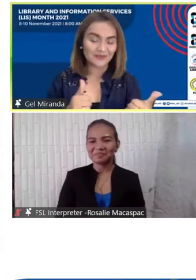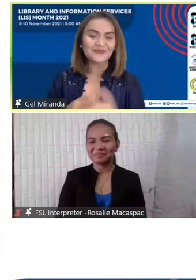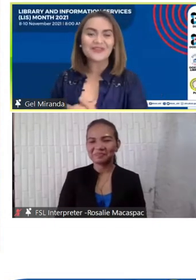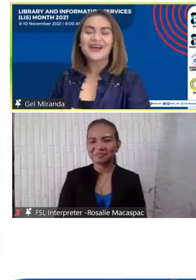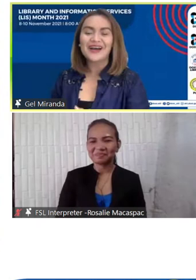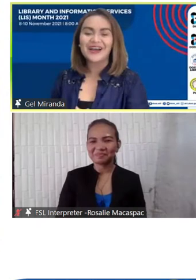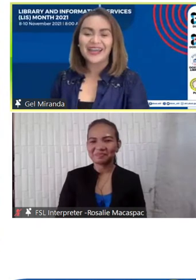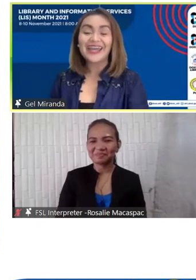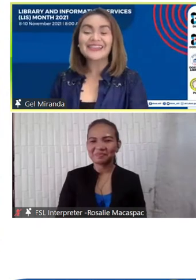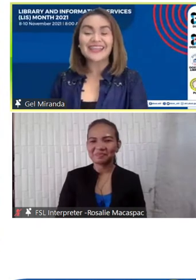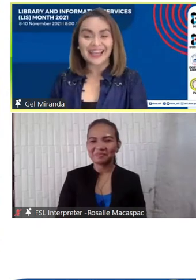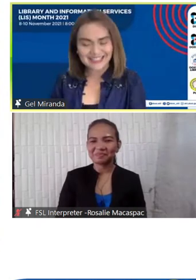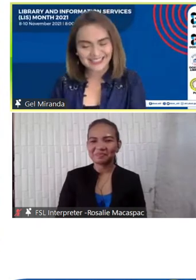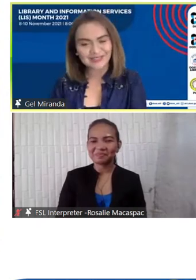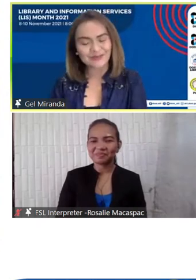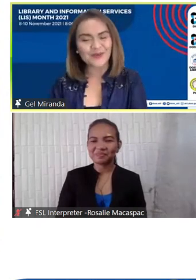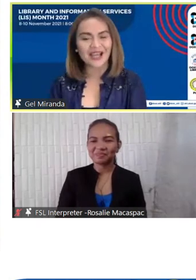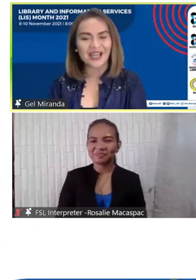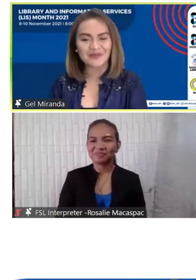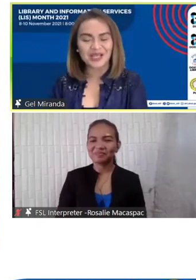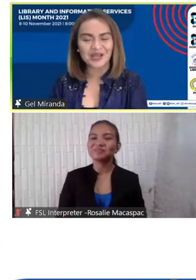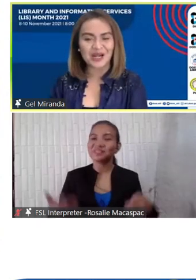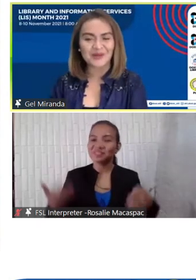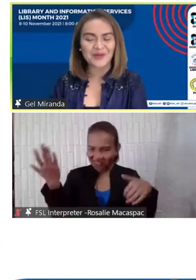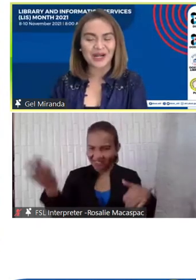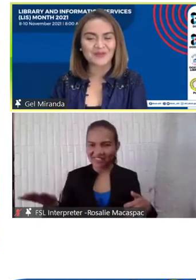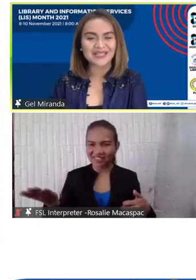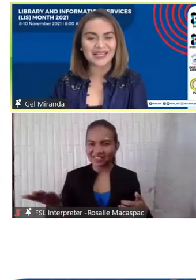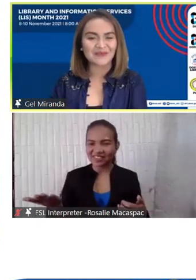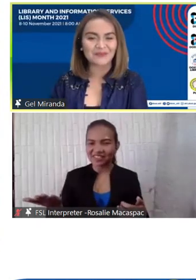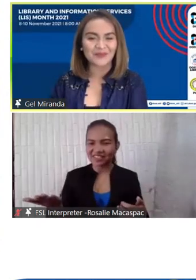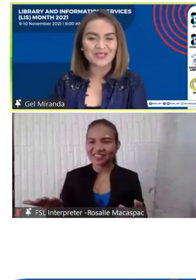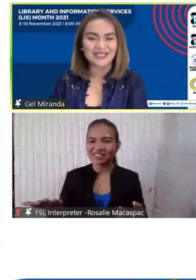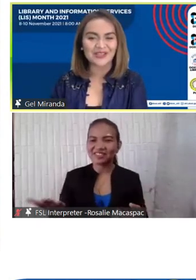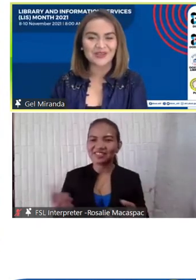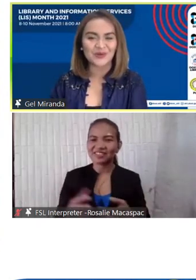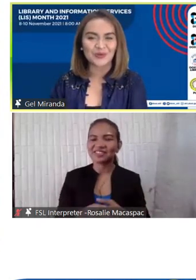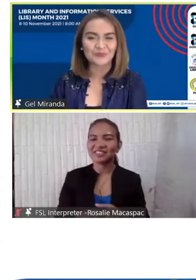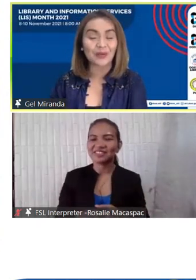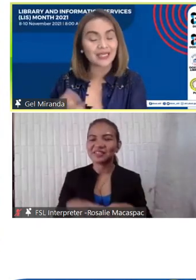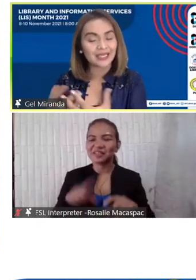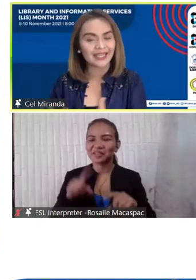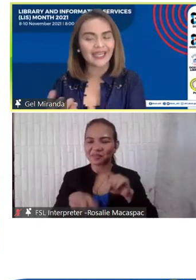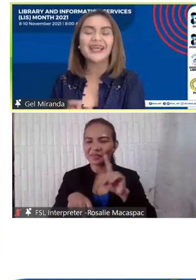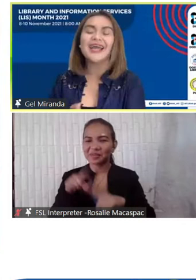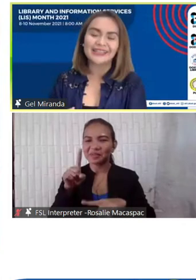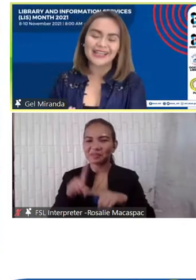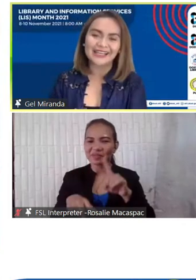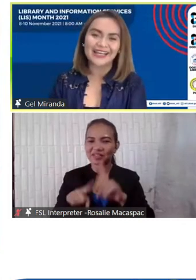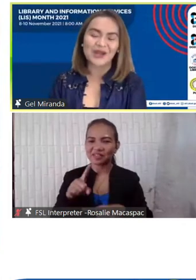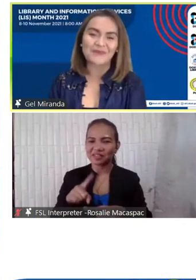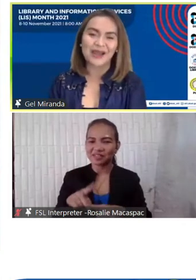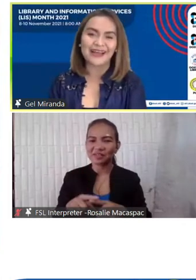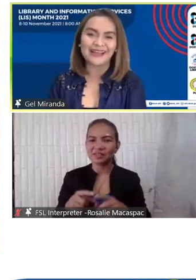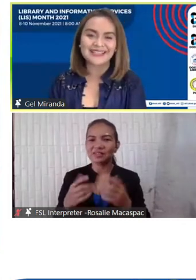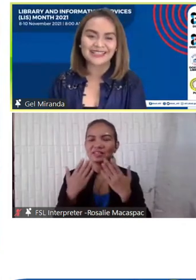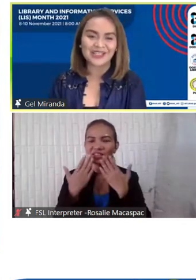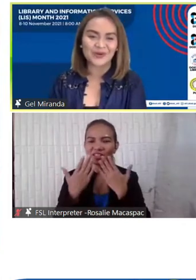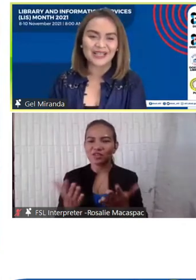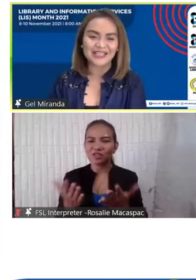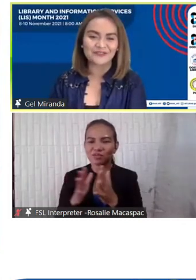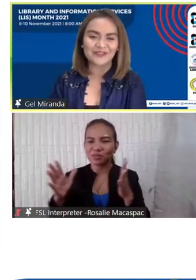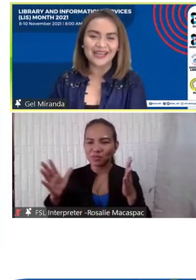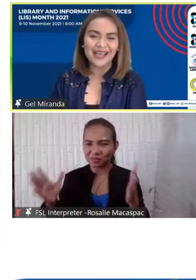Okay na po. And that's it po mga kaibigan. Maraming salamat po sa inyong pakikinig at lagi nga namin paalala